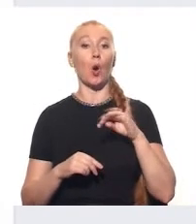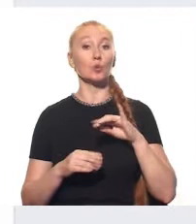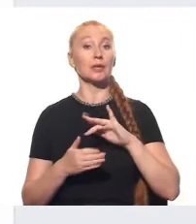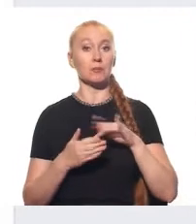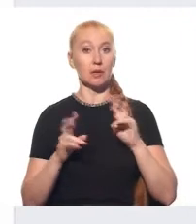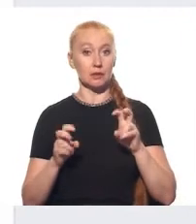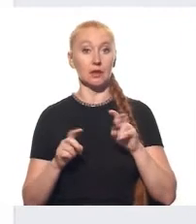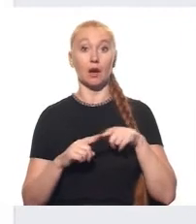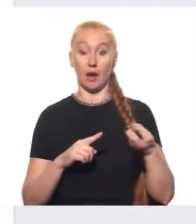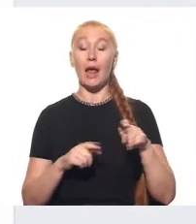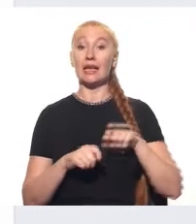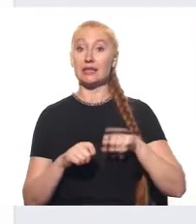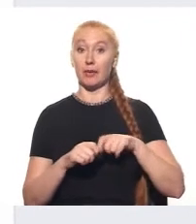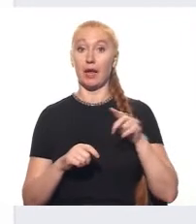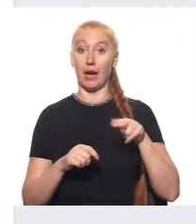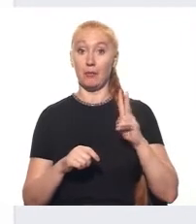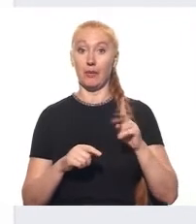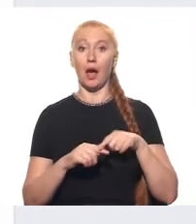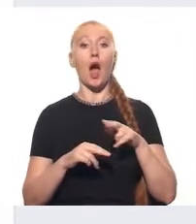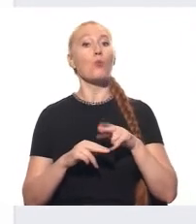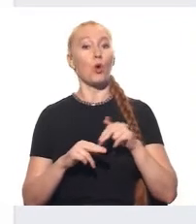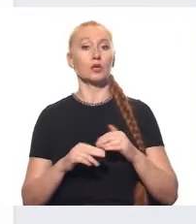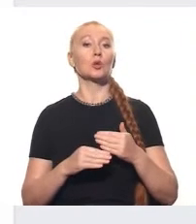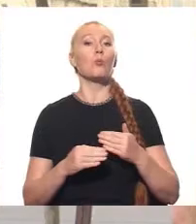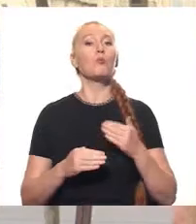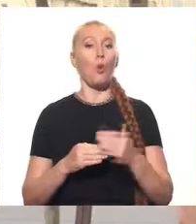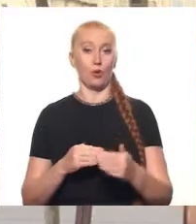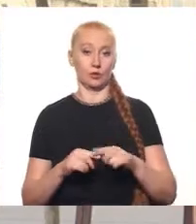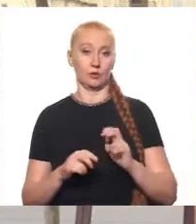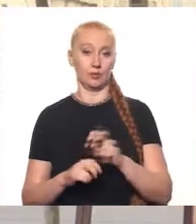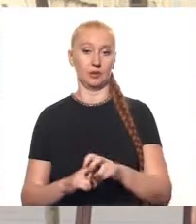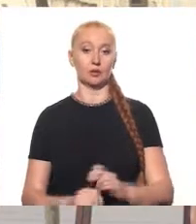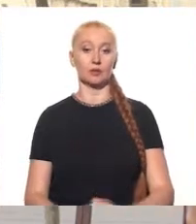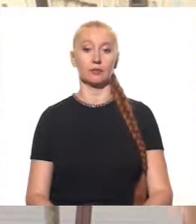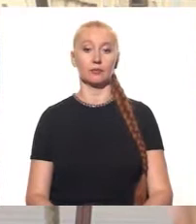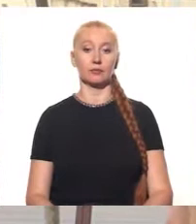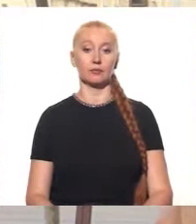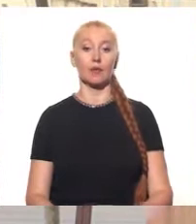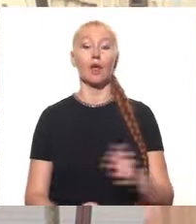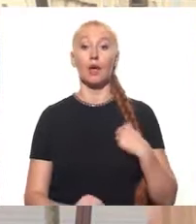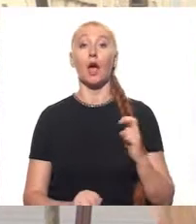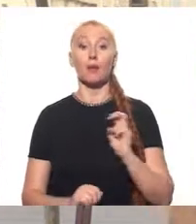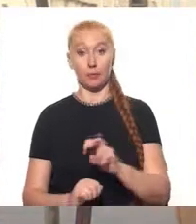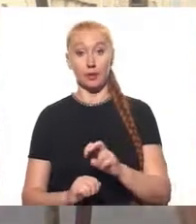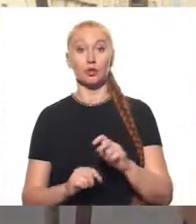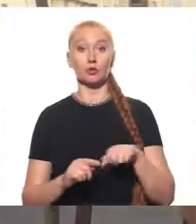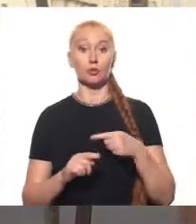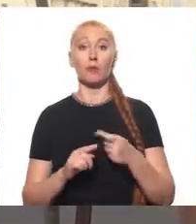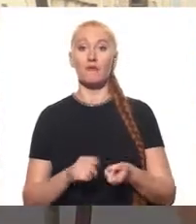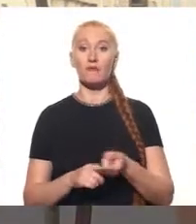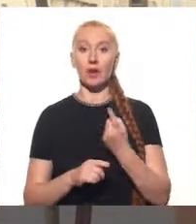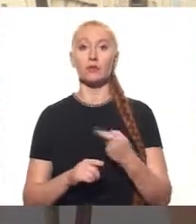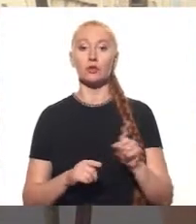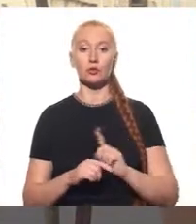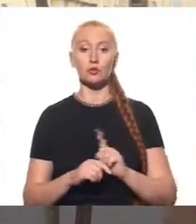За словами інспектора цього КП, поліція підійшла пізніше. Рішили до нього підійти, а виявилось,